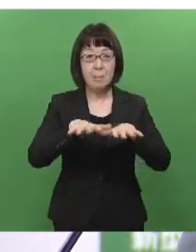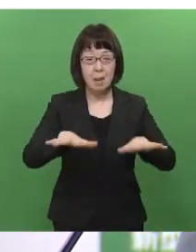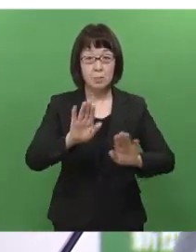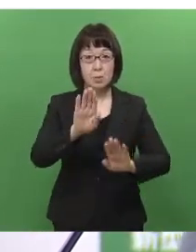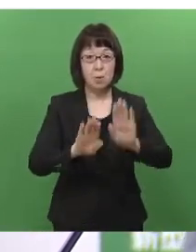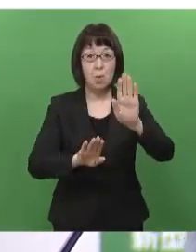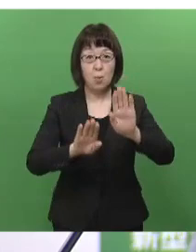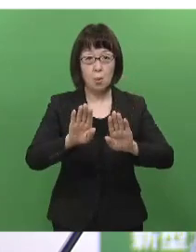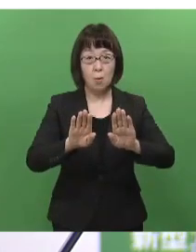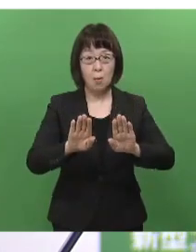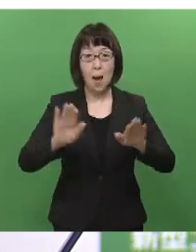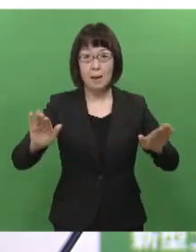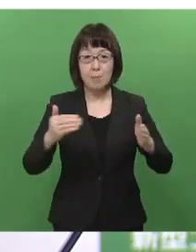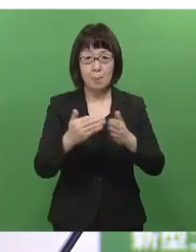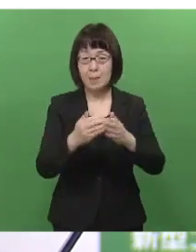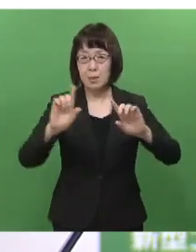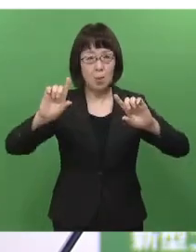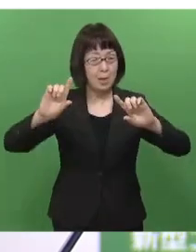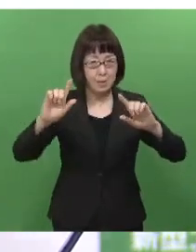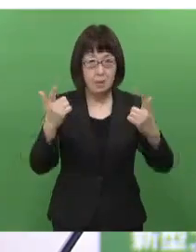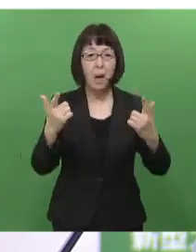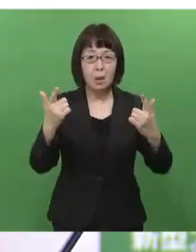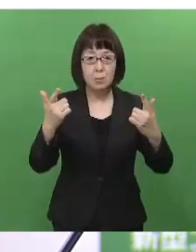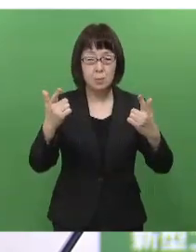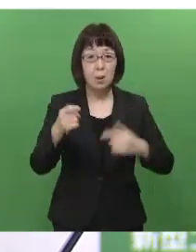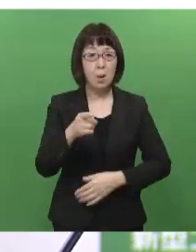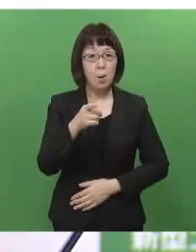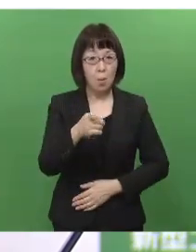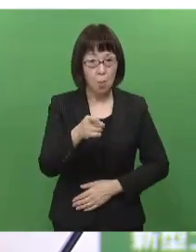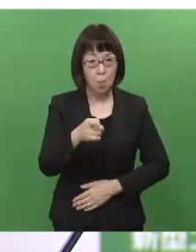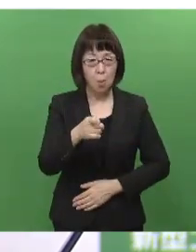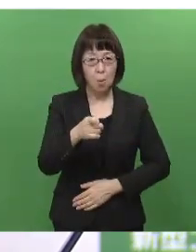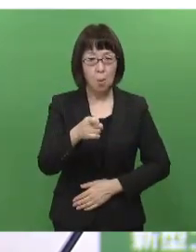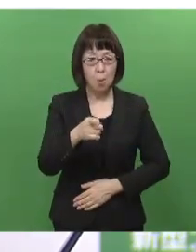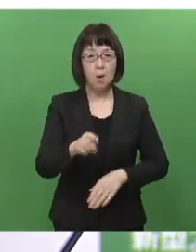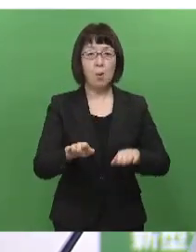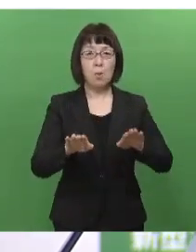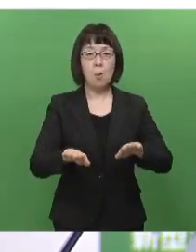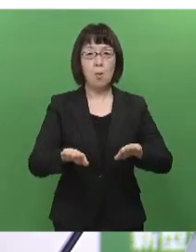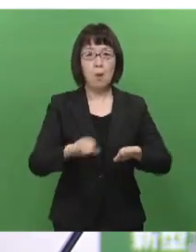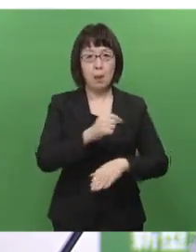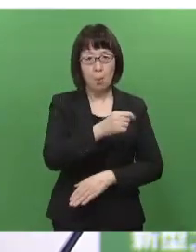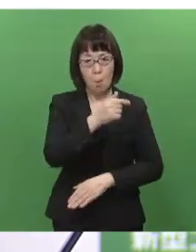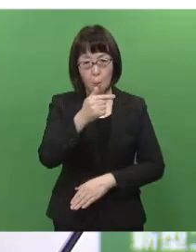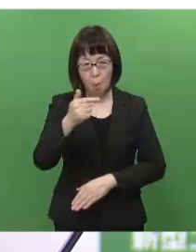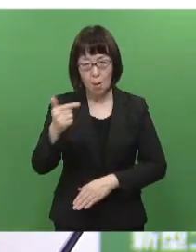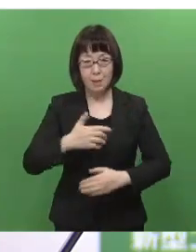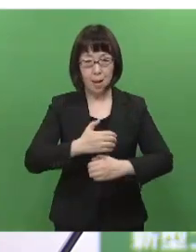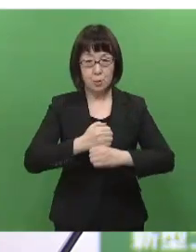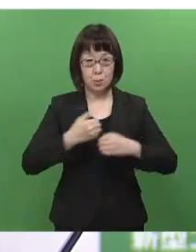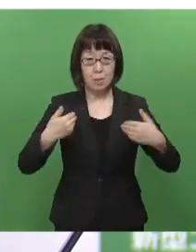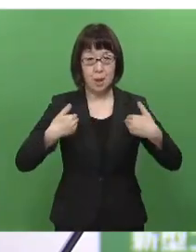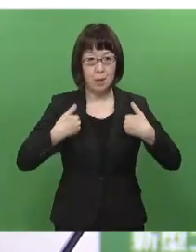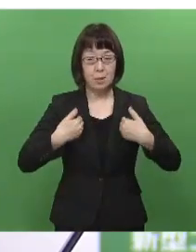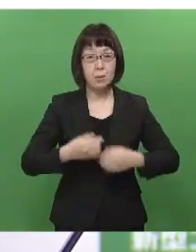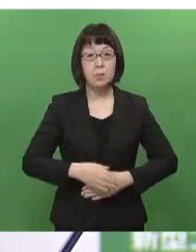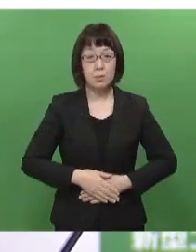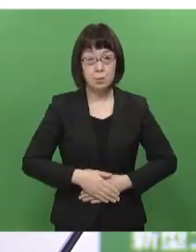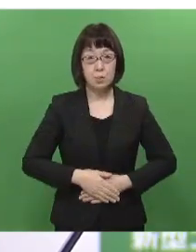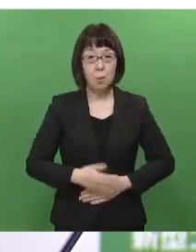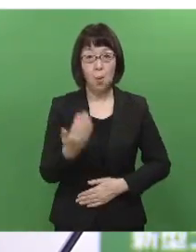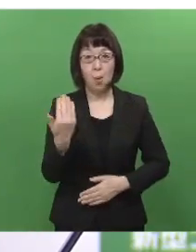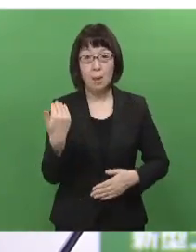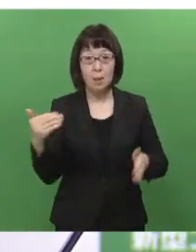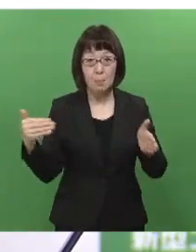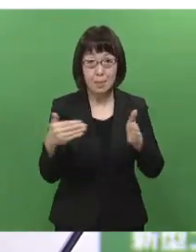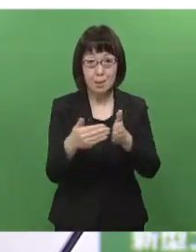までとは全く違うんだと、そこが私は今回一番大きなポイントであって、全く異なる